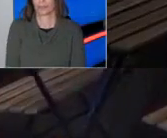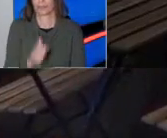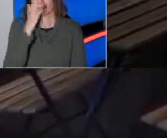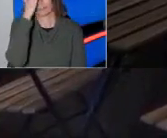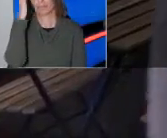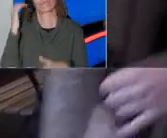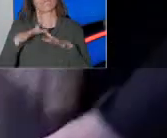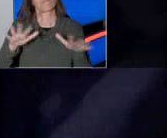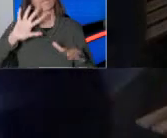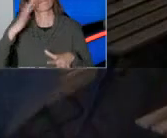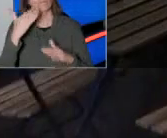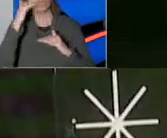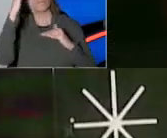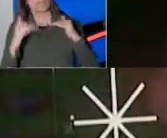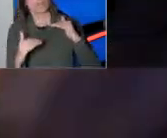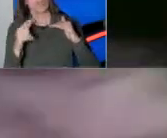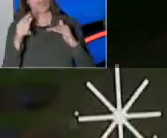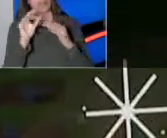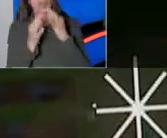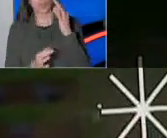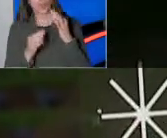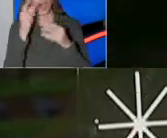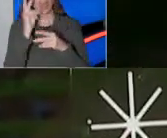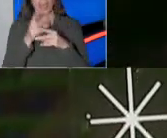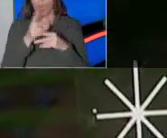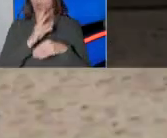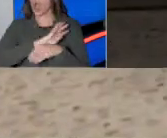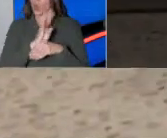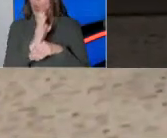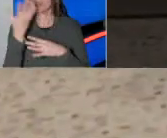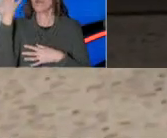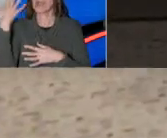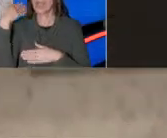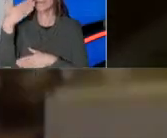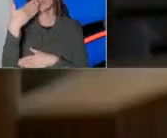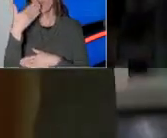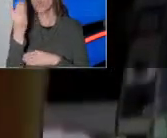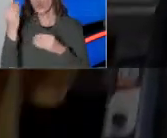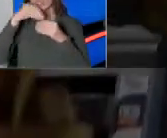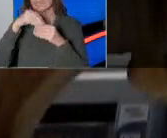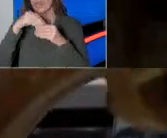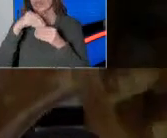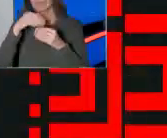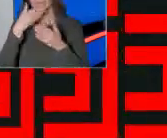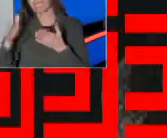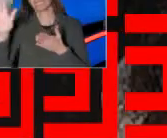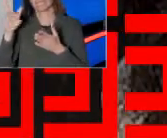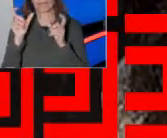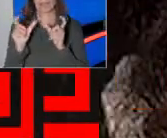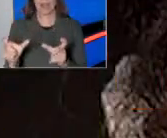הגל החמישי, ירידה נוספת בנתוני התחלואה בקורונה, וברקע מדינות נוספות מסירות מגבלות.